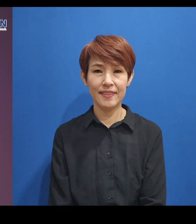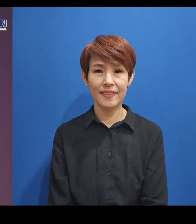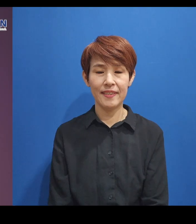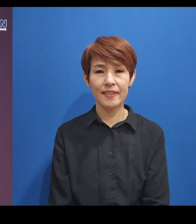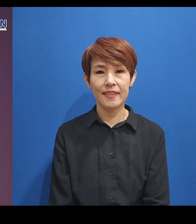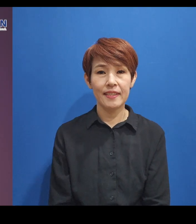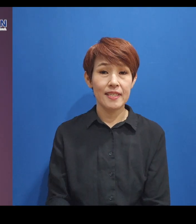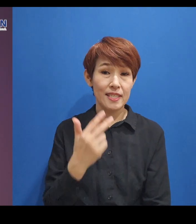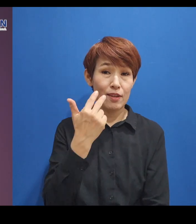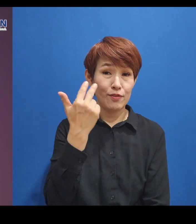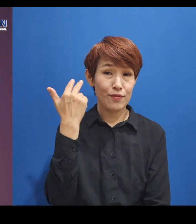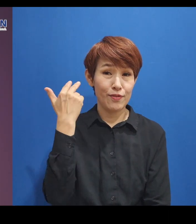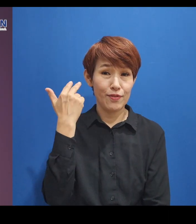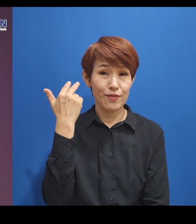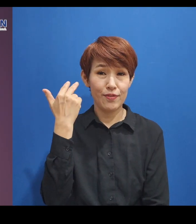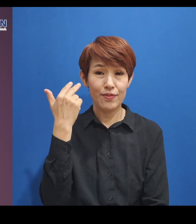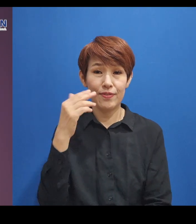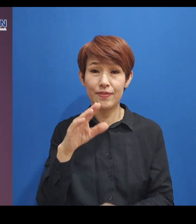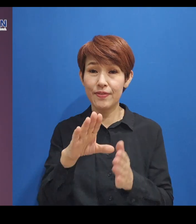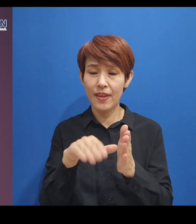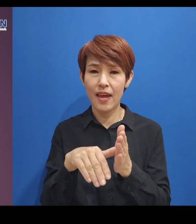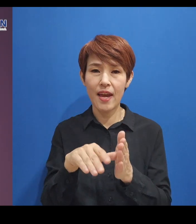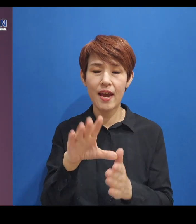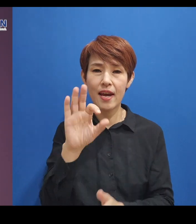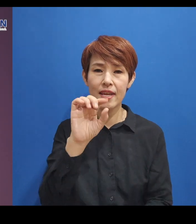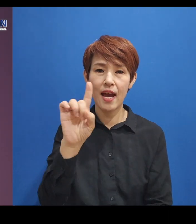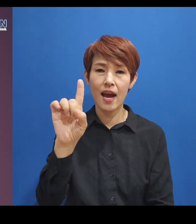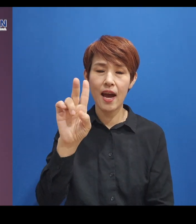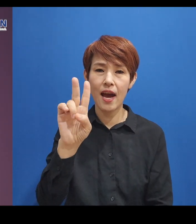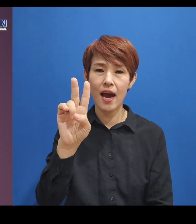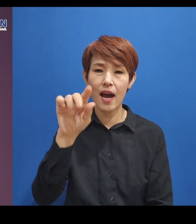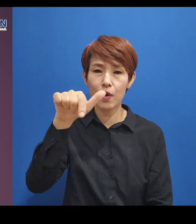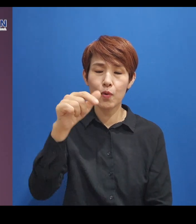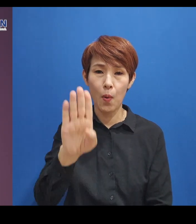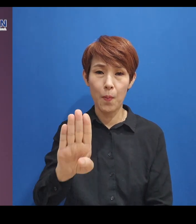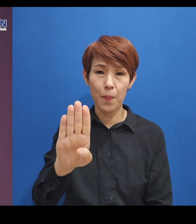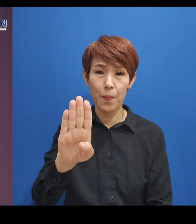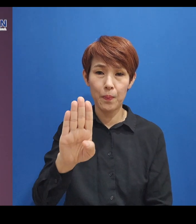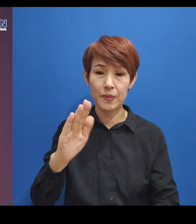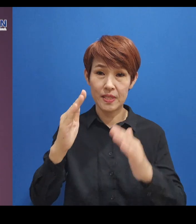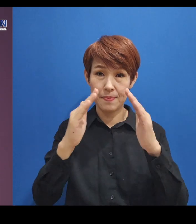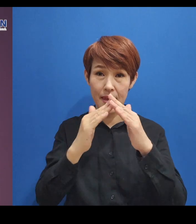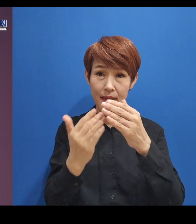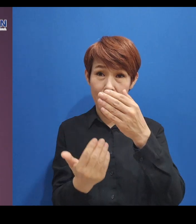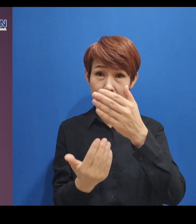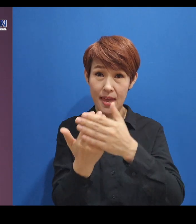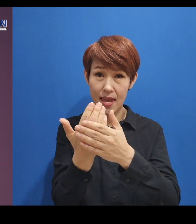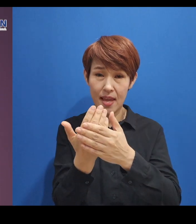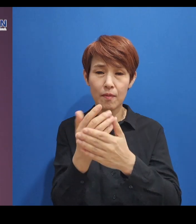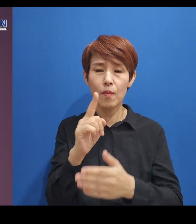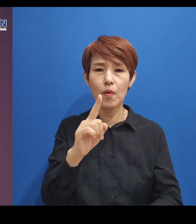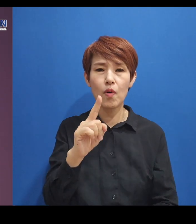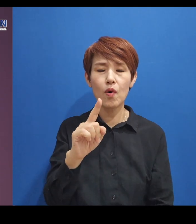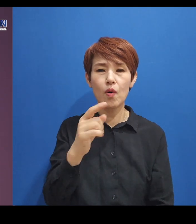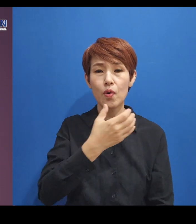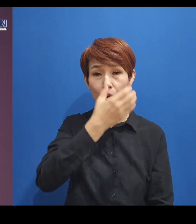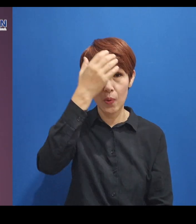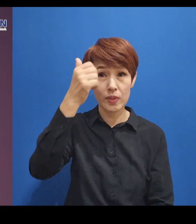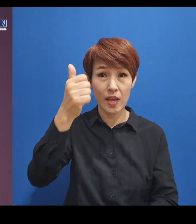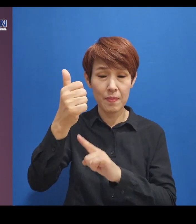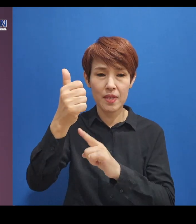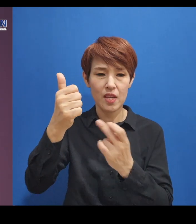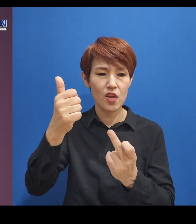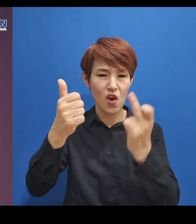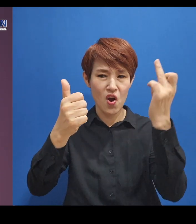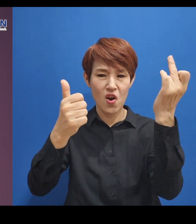우리는 지난주 중에 야곱 집에 일어났던 비참한 일, 특별히 요셉이 팔려나가는 장면을